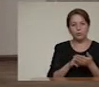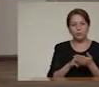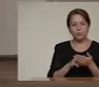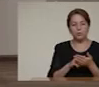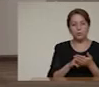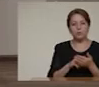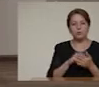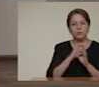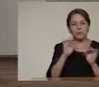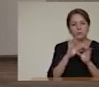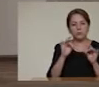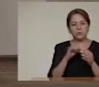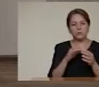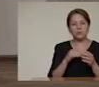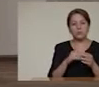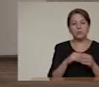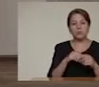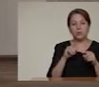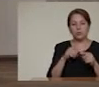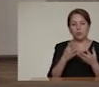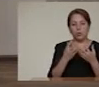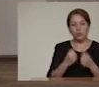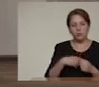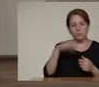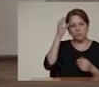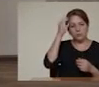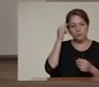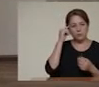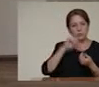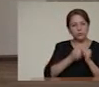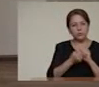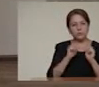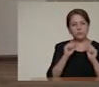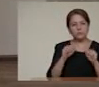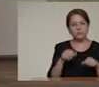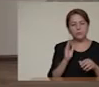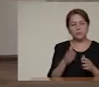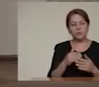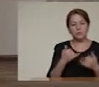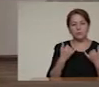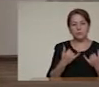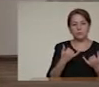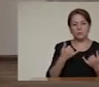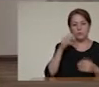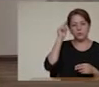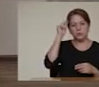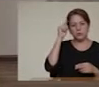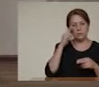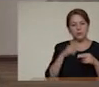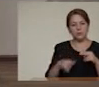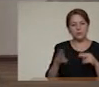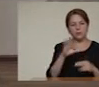qilsangiz, albatta olgan bilimlaringizni mustahkamlab olishingiz mumkin. Shu bilan bugungi darsimiz